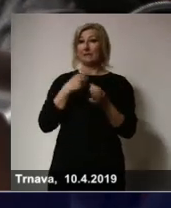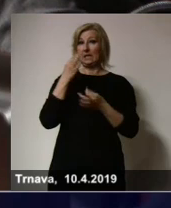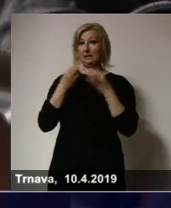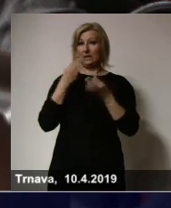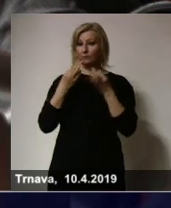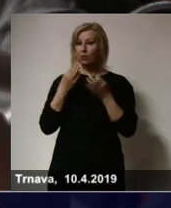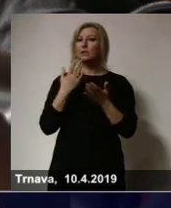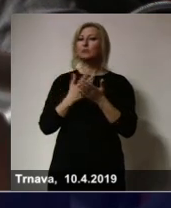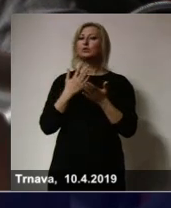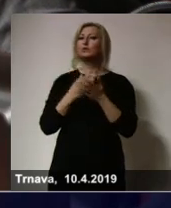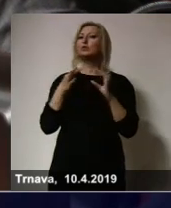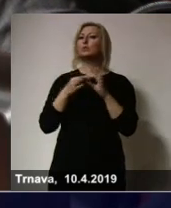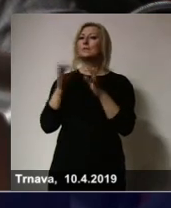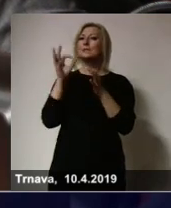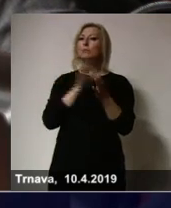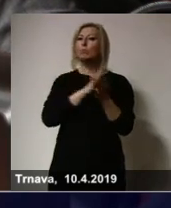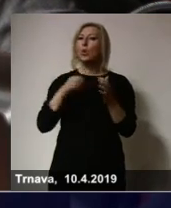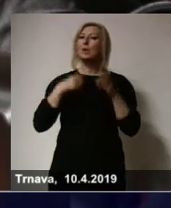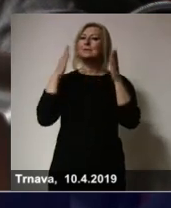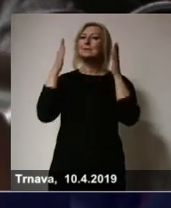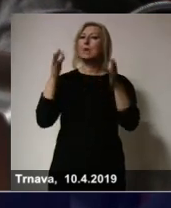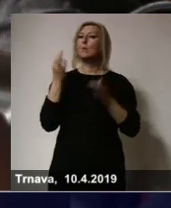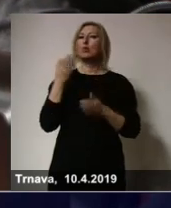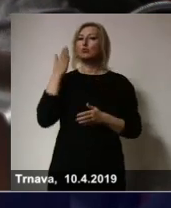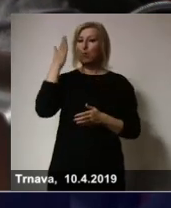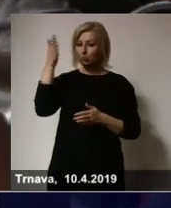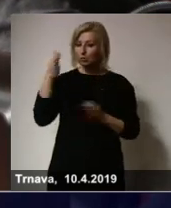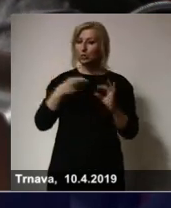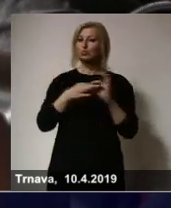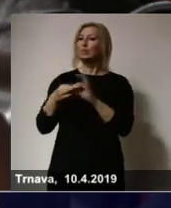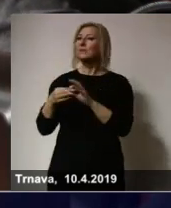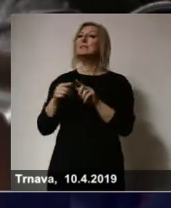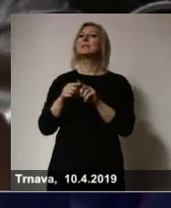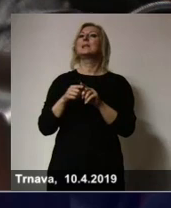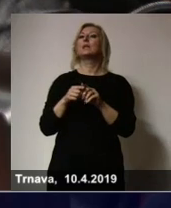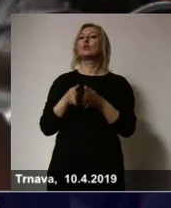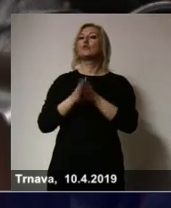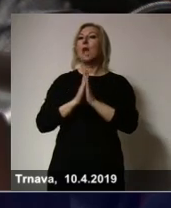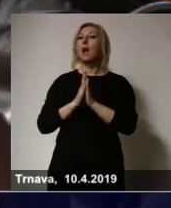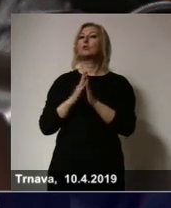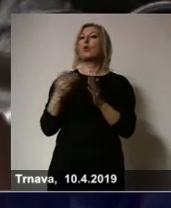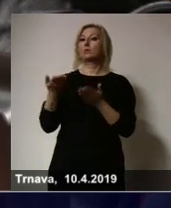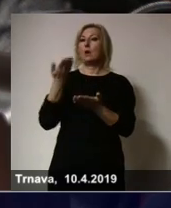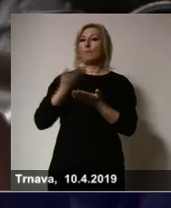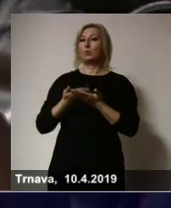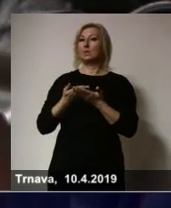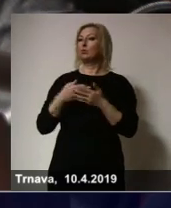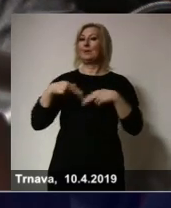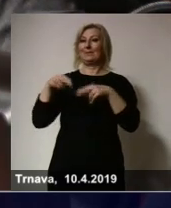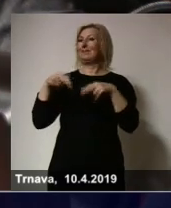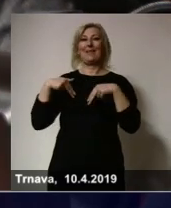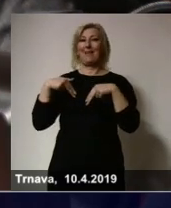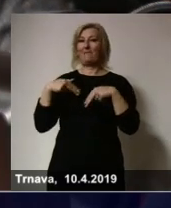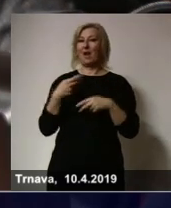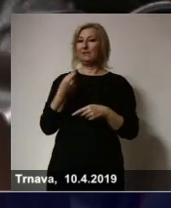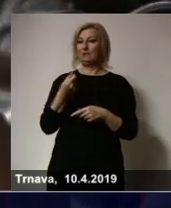projektových zámeroch, žiadostiach o poskytnutie nenávratného finančného príspevku a projektoch podaných, schválených, ako aj neschválených